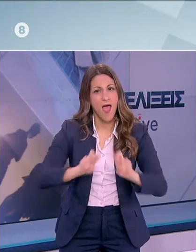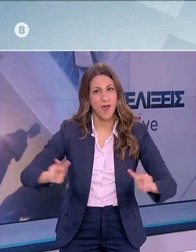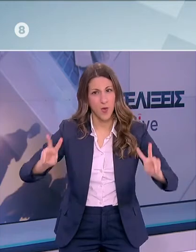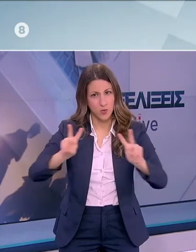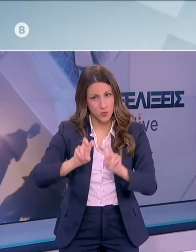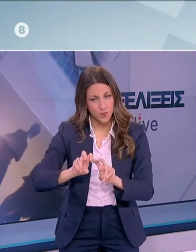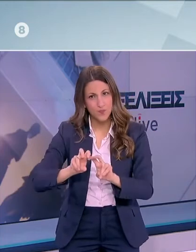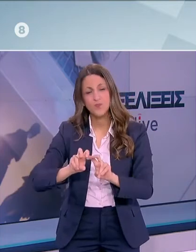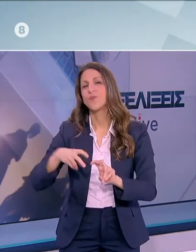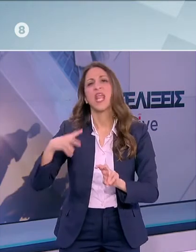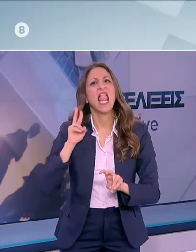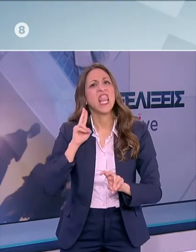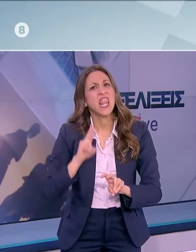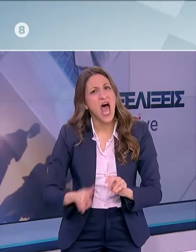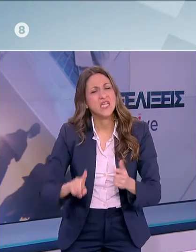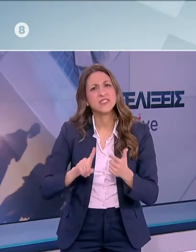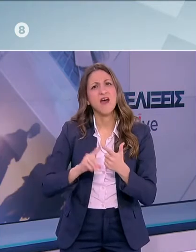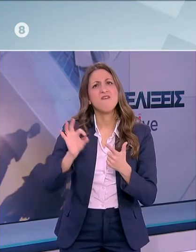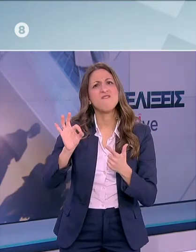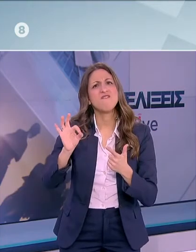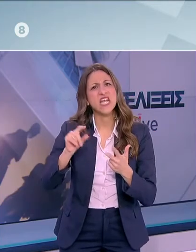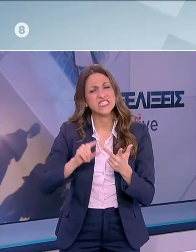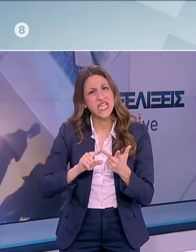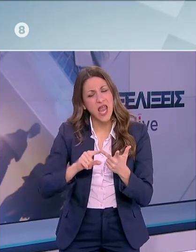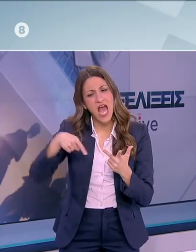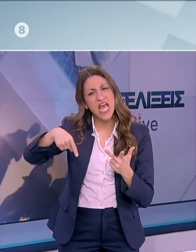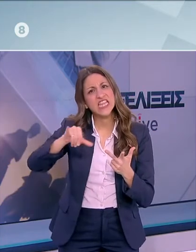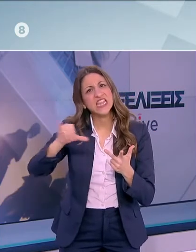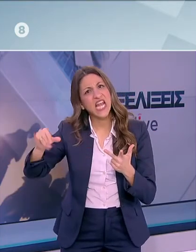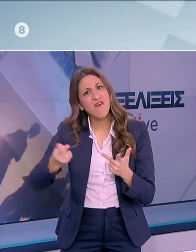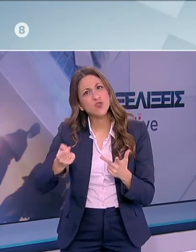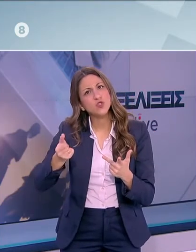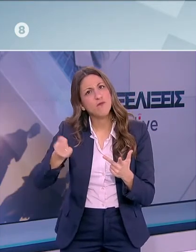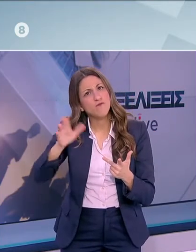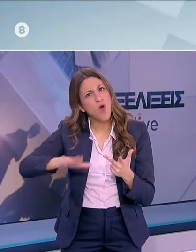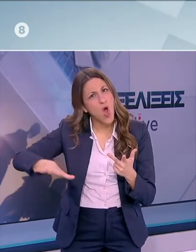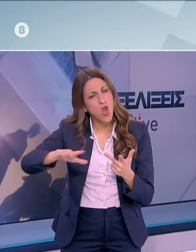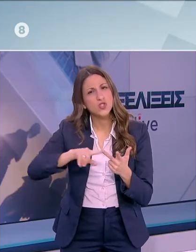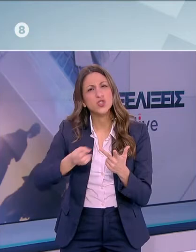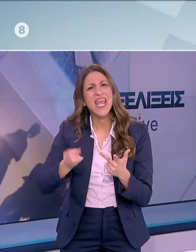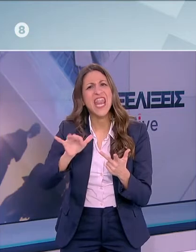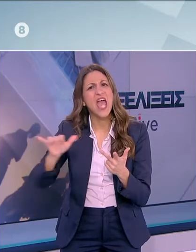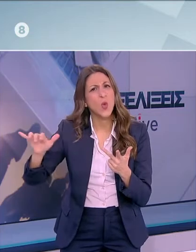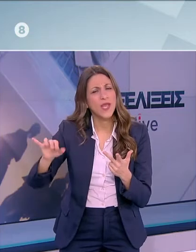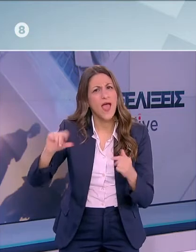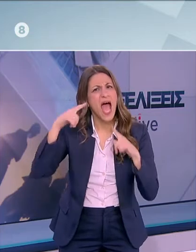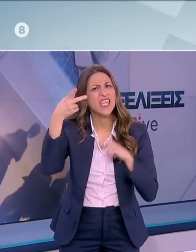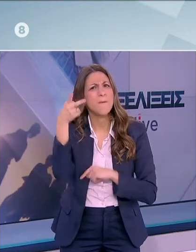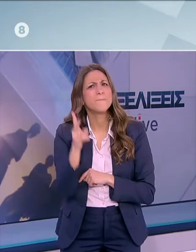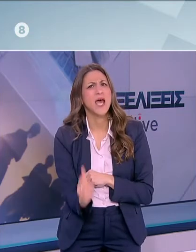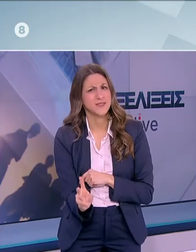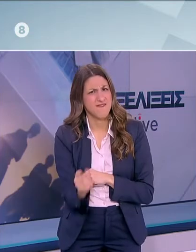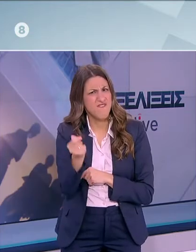της Λάρισας, στη Νέα Σμύρνη, στον Τύρναβο και στα Φάρσαλα, στην ενότητα της Μαγνησίας, στο Αλιβέρι Νέας Ιωνίας, στην Αγία Παρασκευή και στη